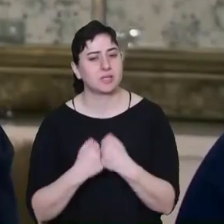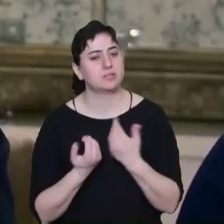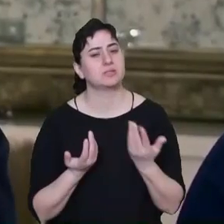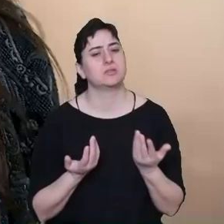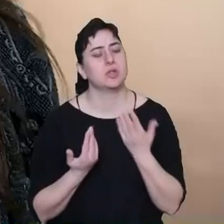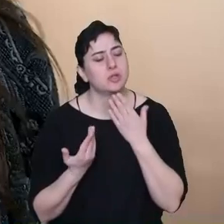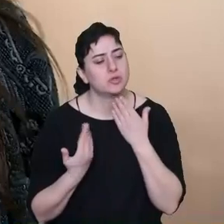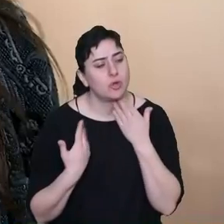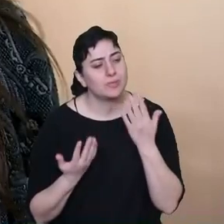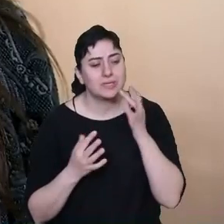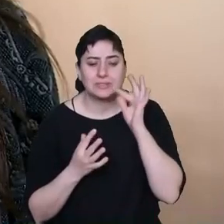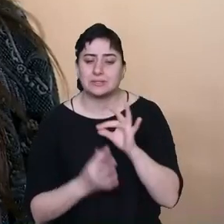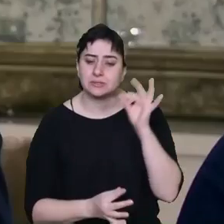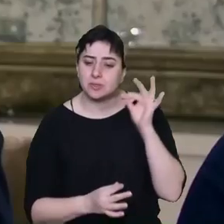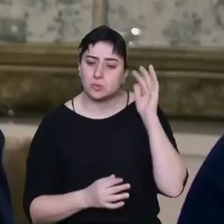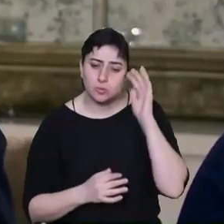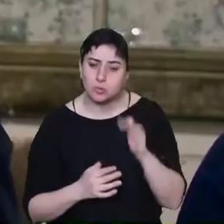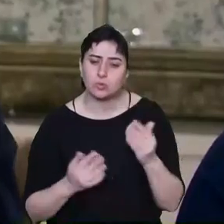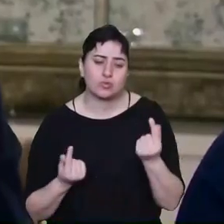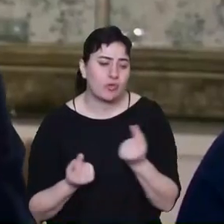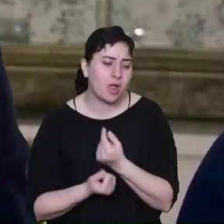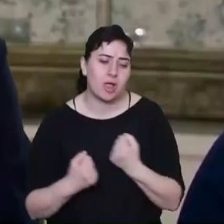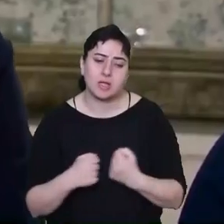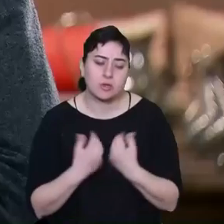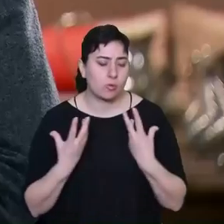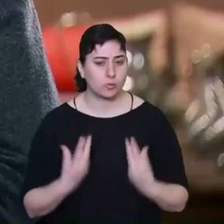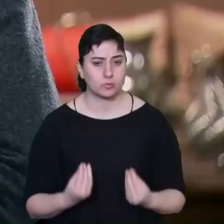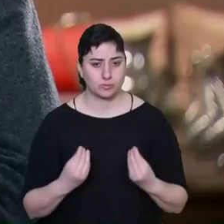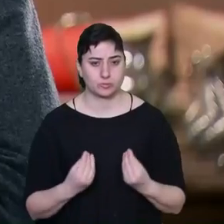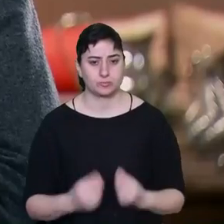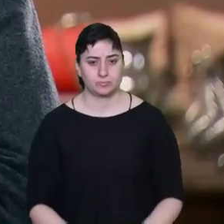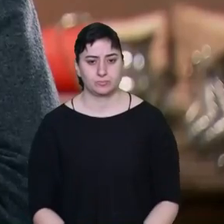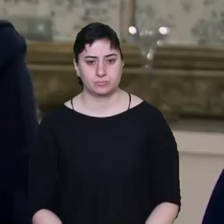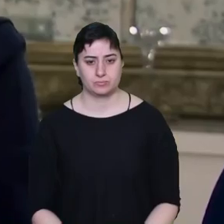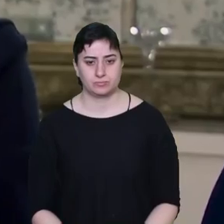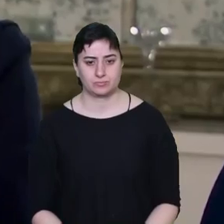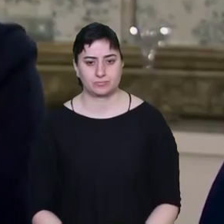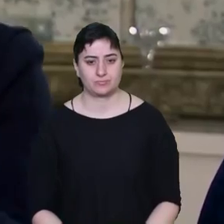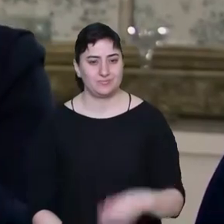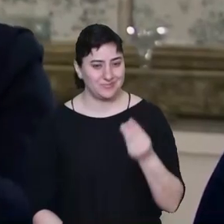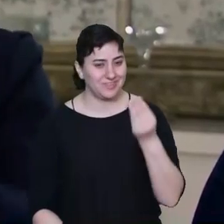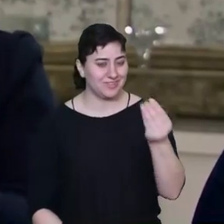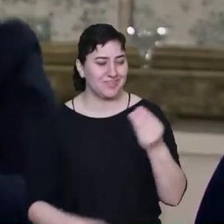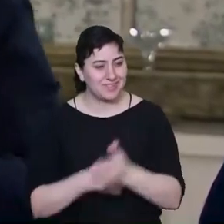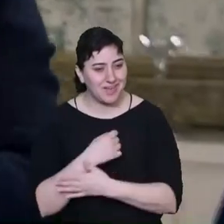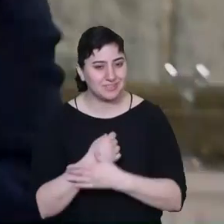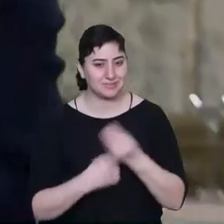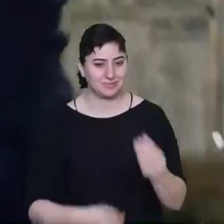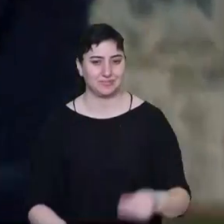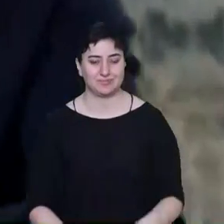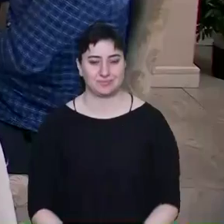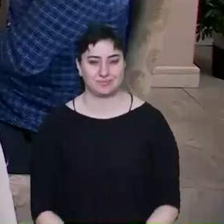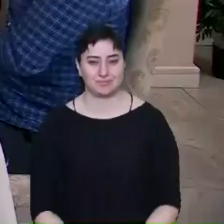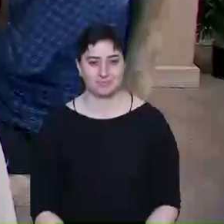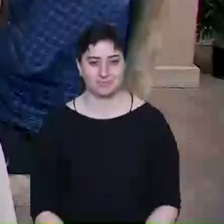böyle. İnsanların başına gelebilecek ufak tefek aksilikler bunlar. Nurhancığım, dur yardım edeyim ben sana.